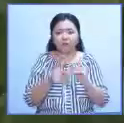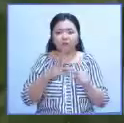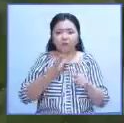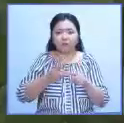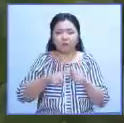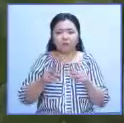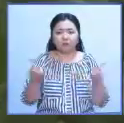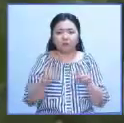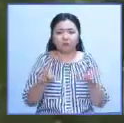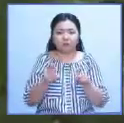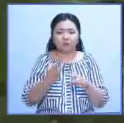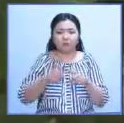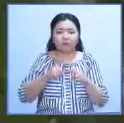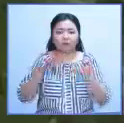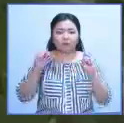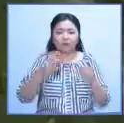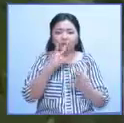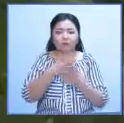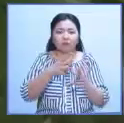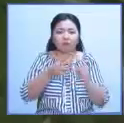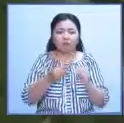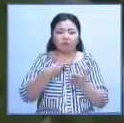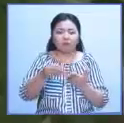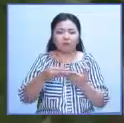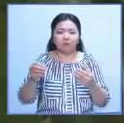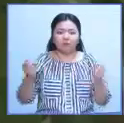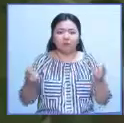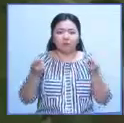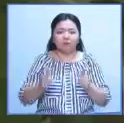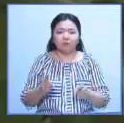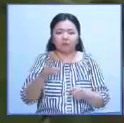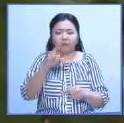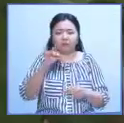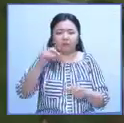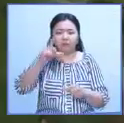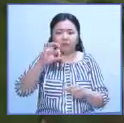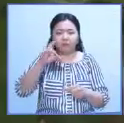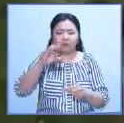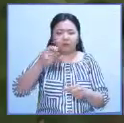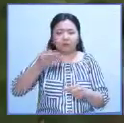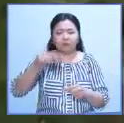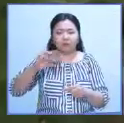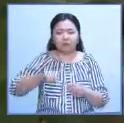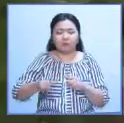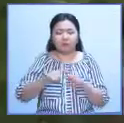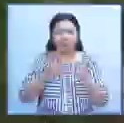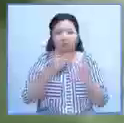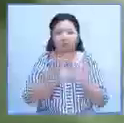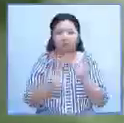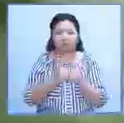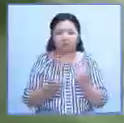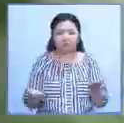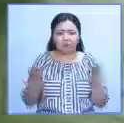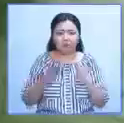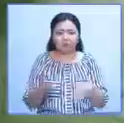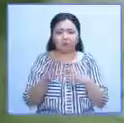қаламыздың дүкендеріне, сауда орталықтарына жіберіледі. Ең бастысы, тұтынушылар экологиялық таза өнімге сұранысты көп қажет ететіндей. Мінекей,